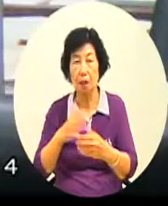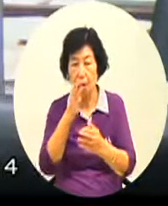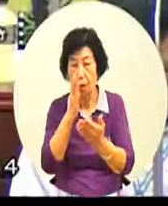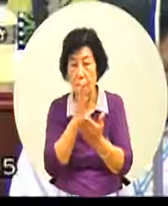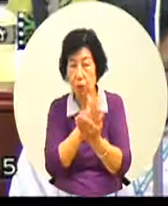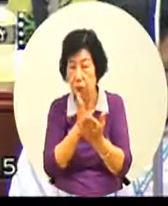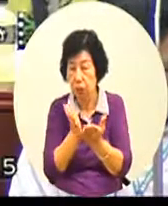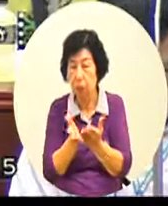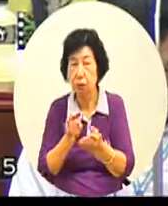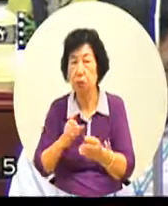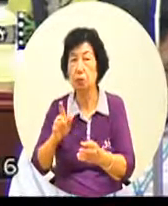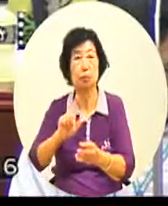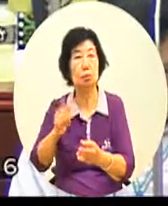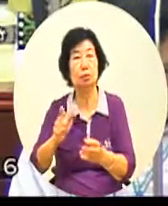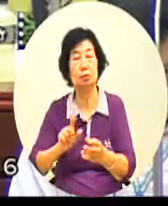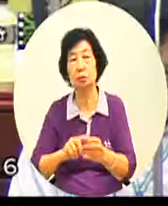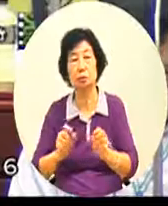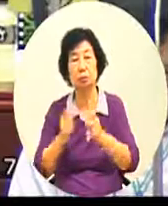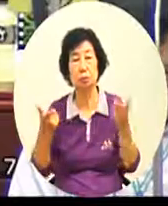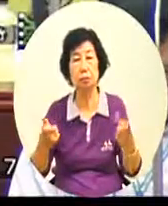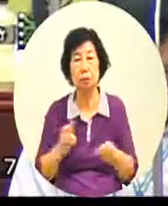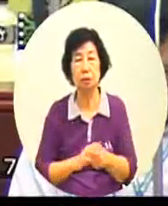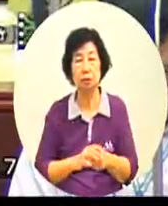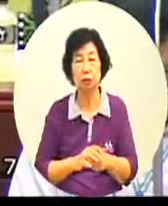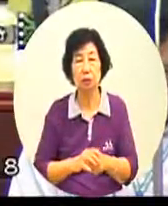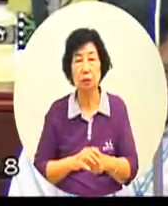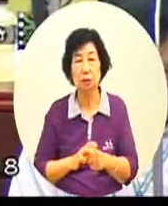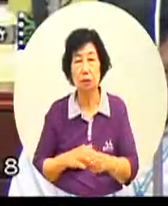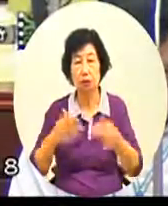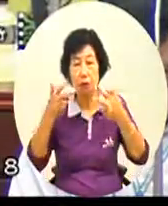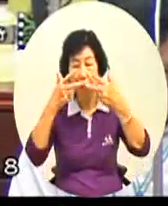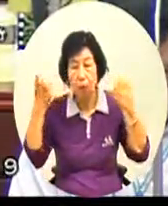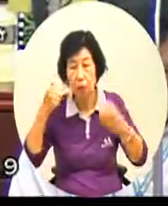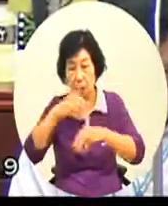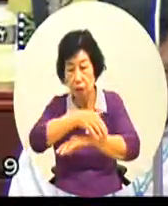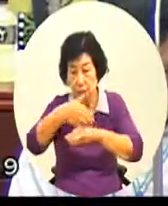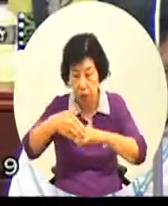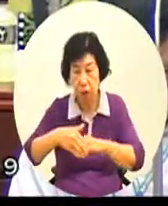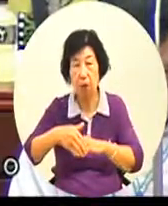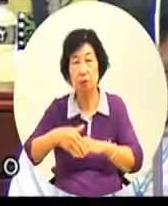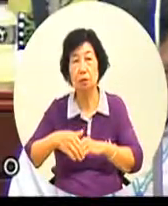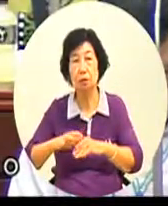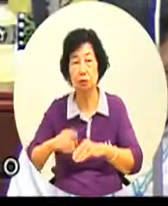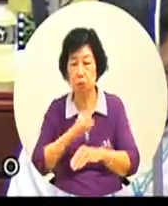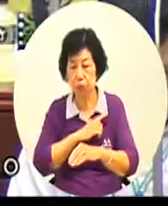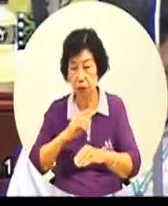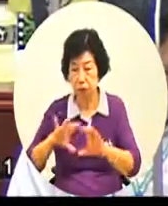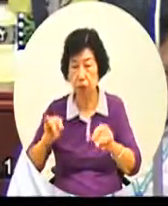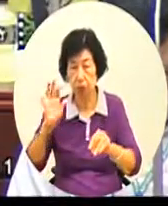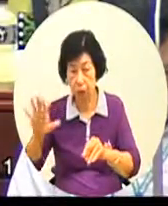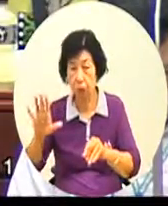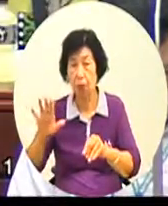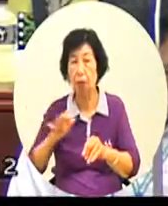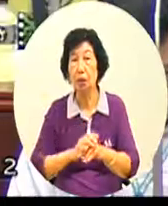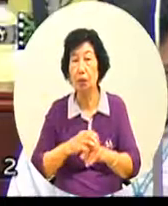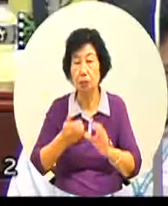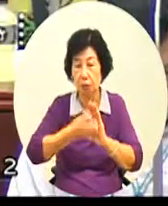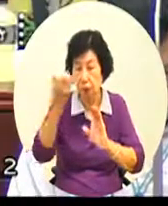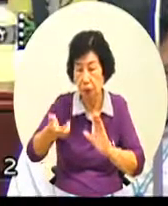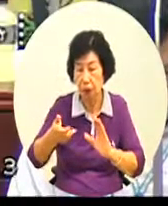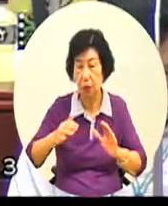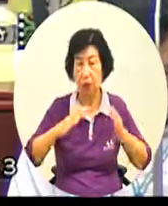在原乡原乡是拥有自己的土地吧。那在都会的话，当然他们来到都会生活，那一时可能经